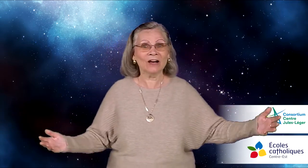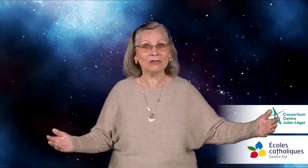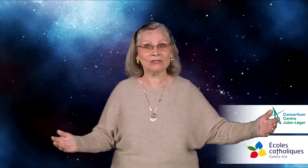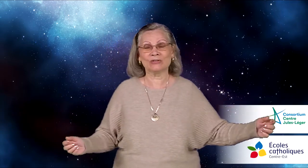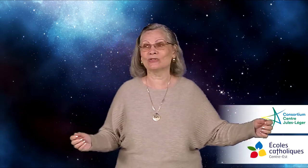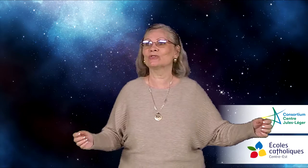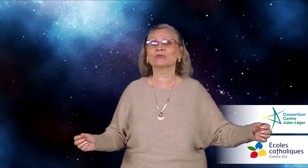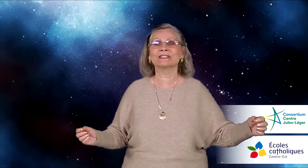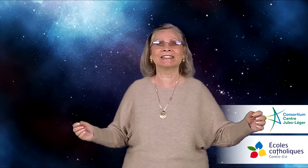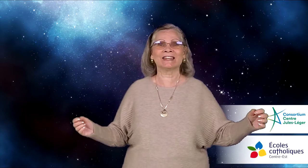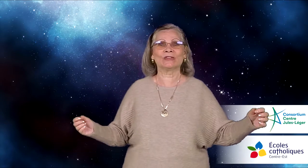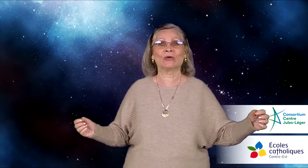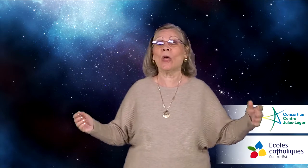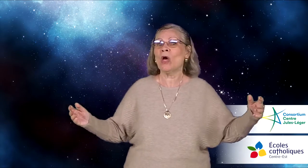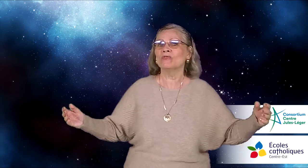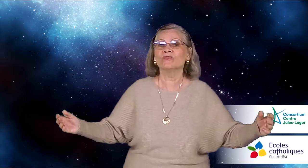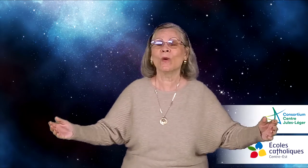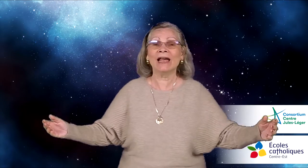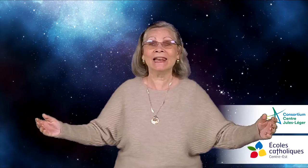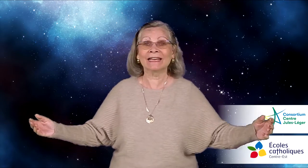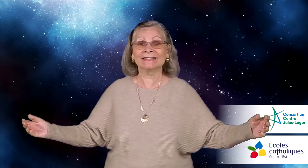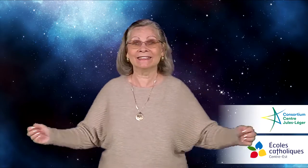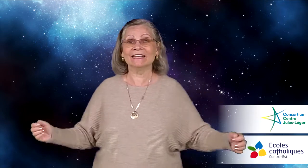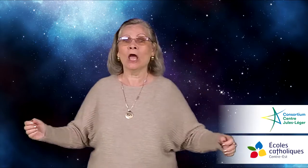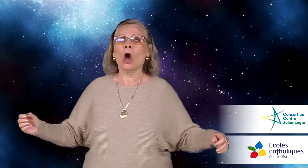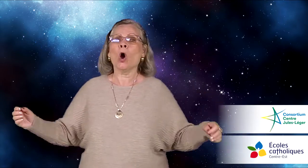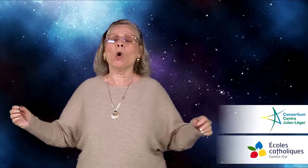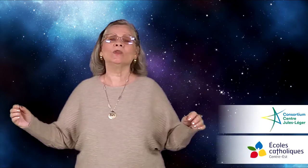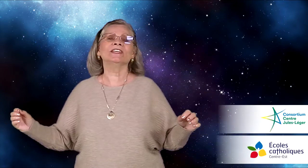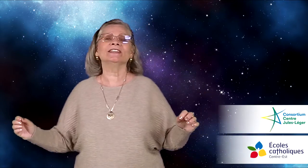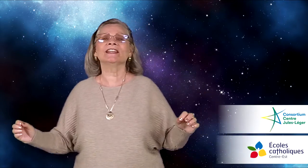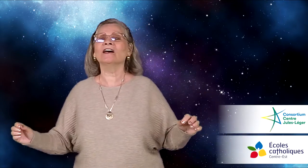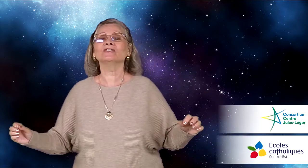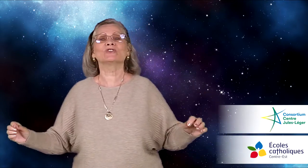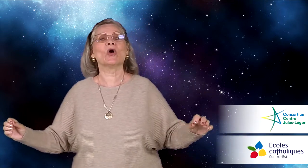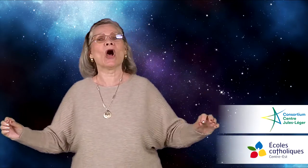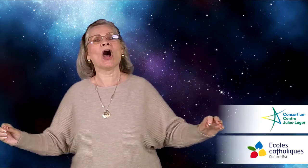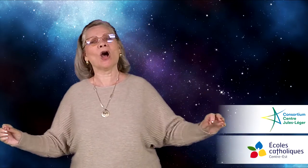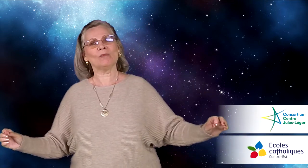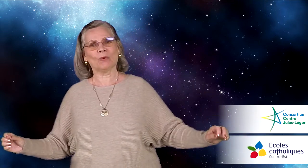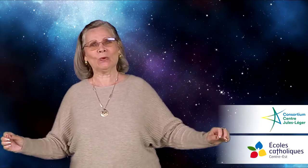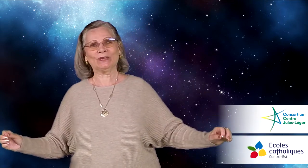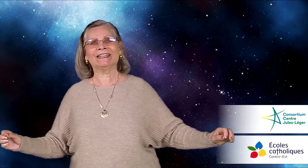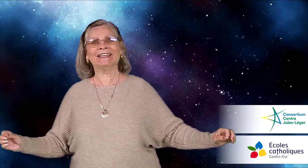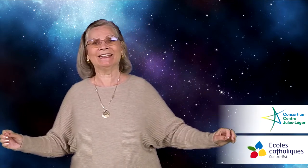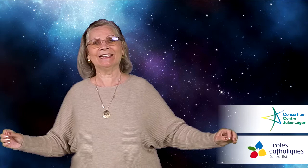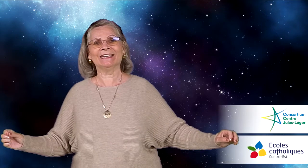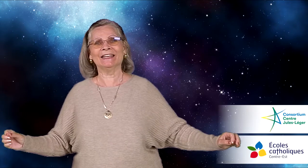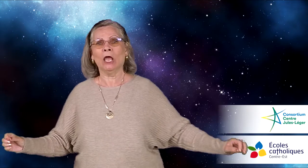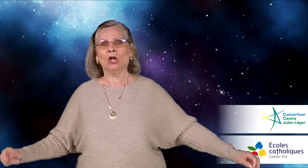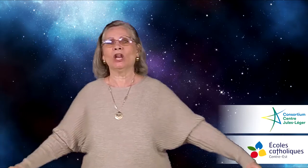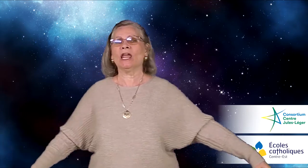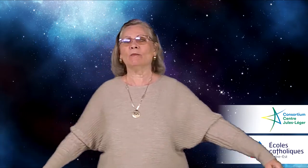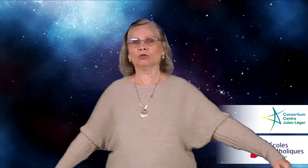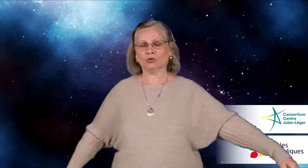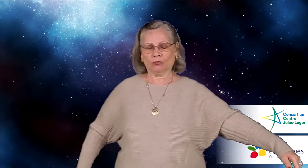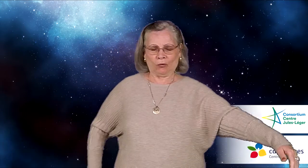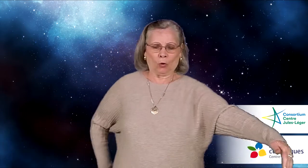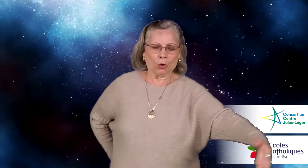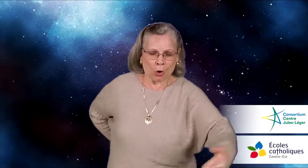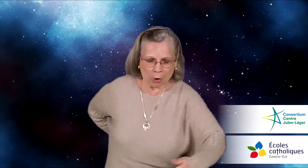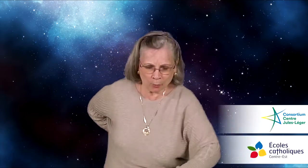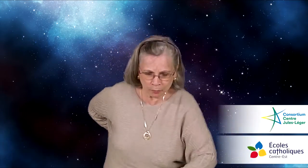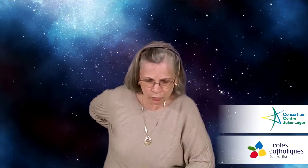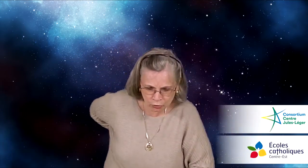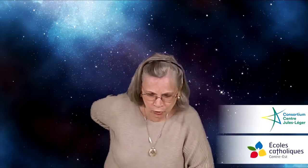y danse sur cette voie lactée, on y danse en beauté. Les messieurs